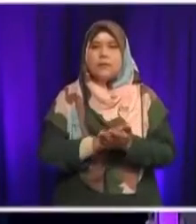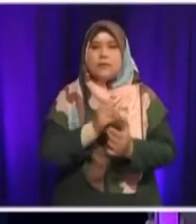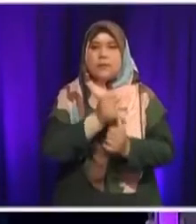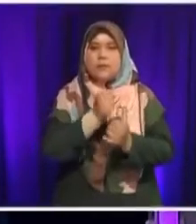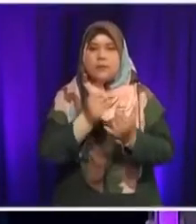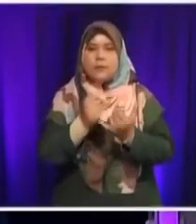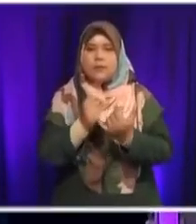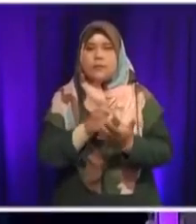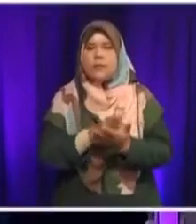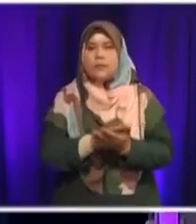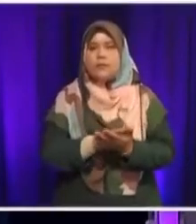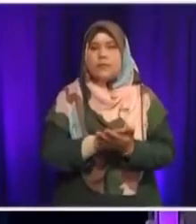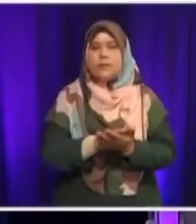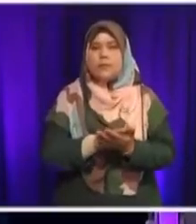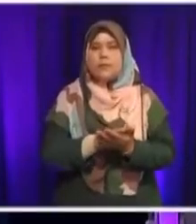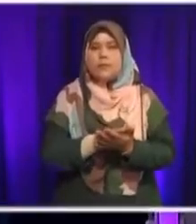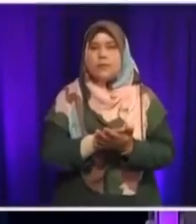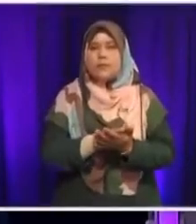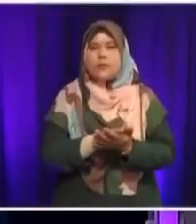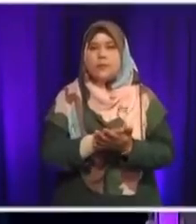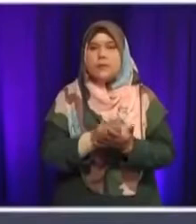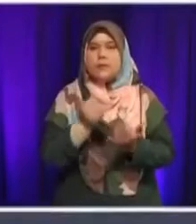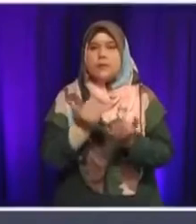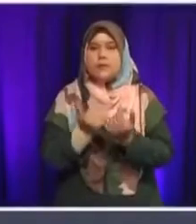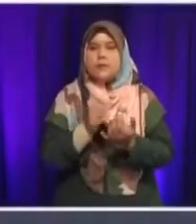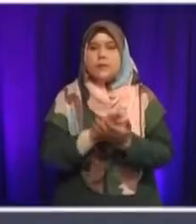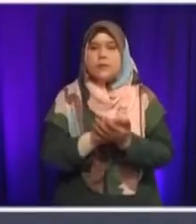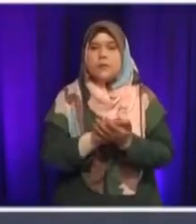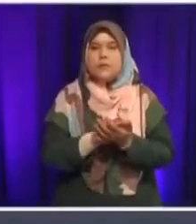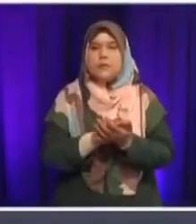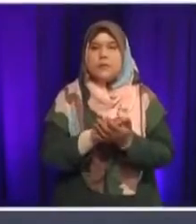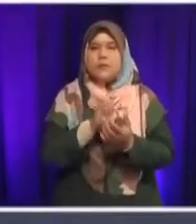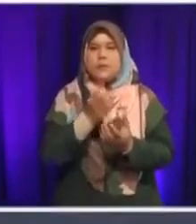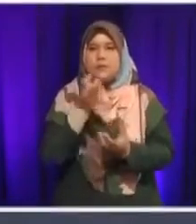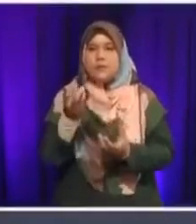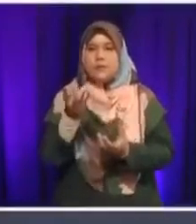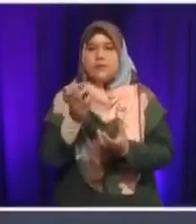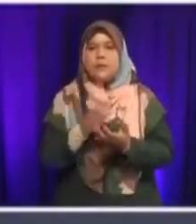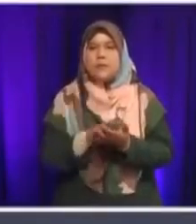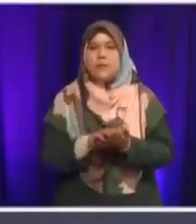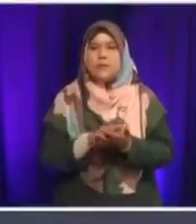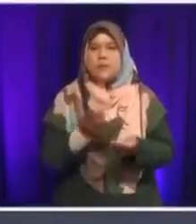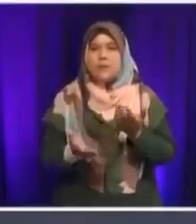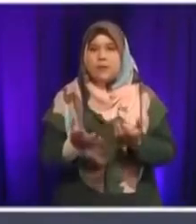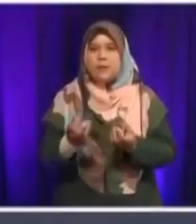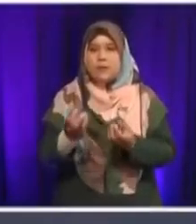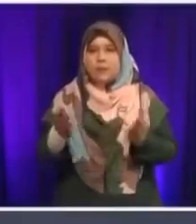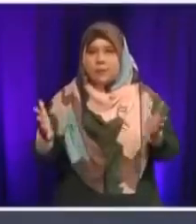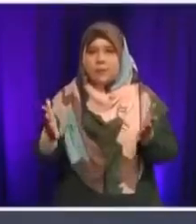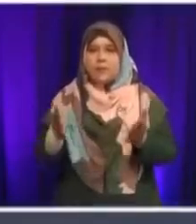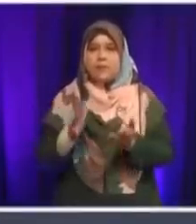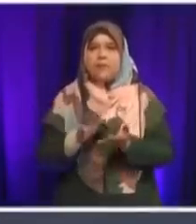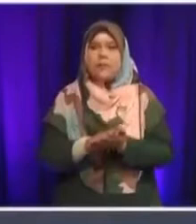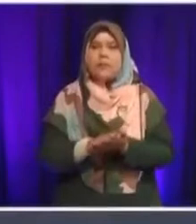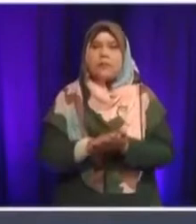cawan ketat tersebut Kalau boleh diperhatikan kertas ini mungkin lebih besar sih jadinya